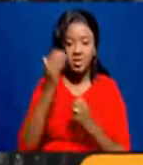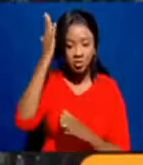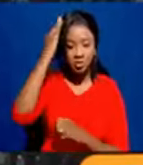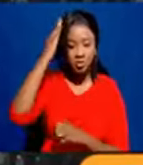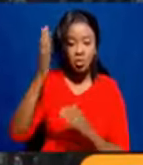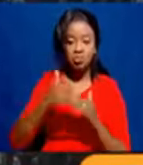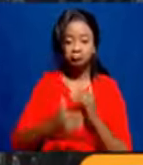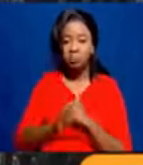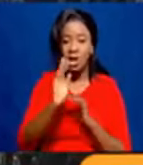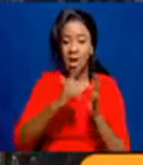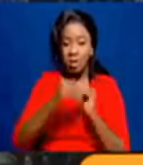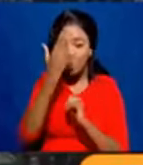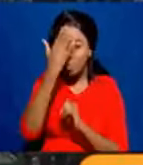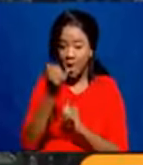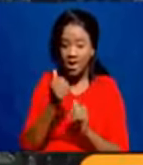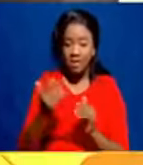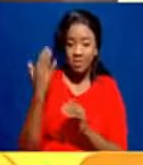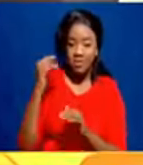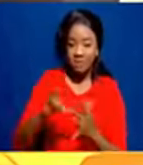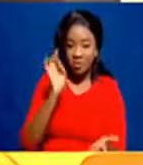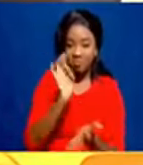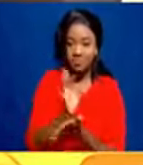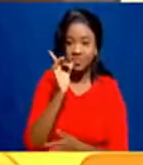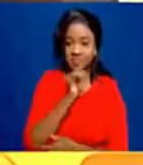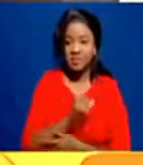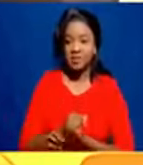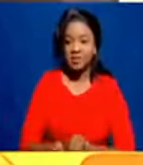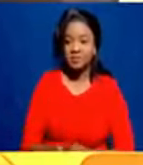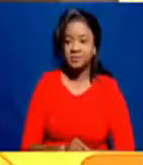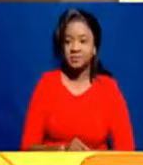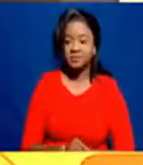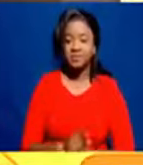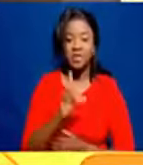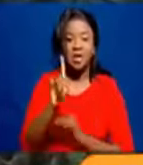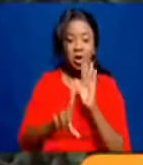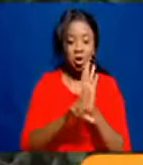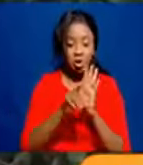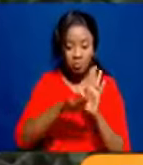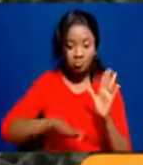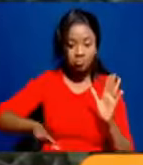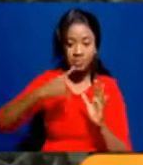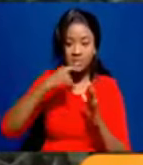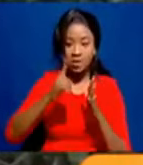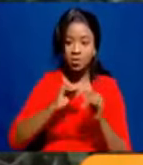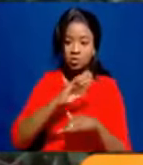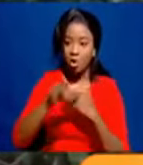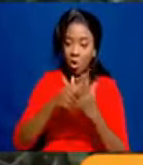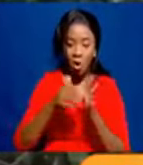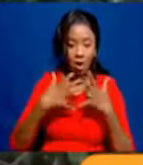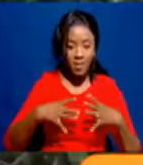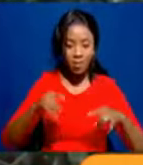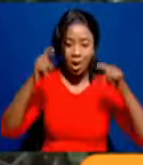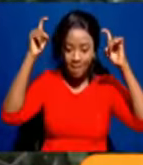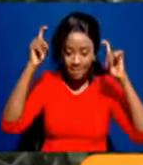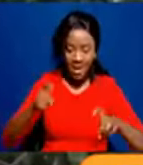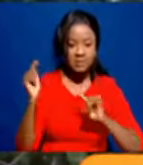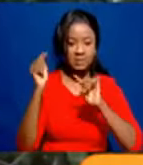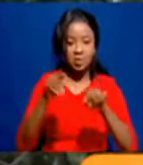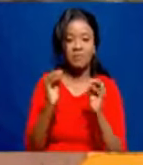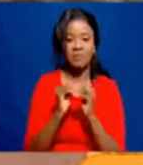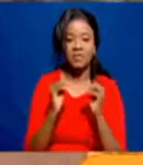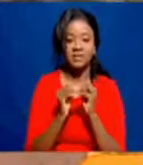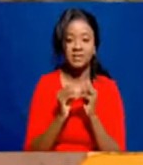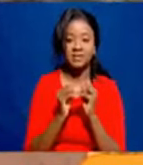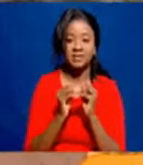yao baada ya kufukuzwa na wanakijiji. Sheria ni kwamba kila mtu lazima ahudhurie mkutano huu,